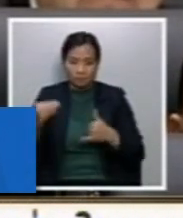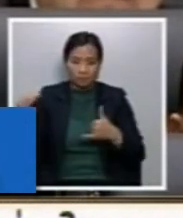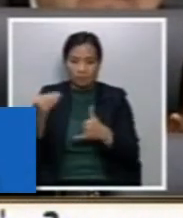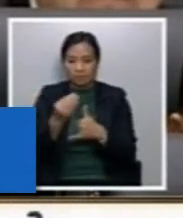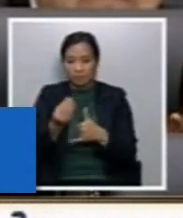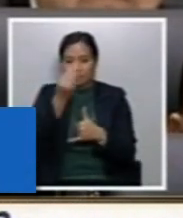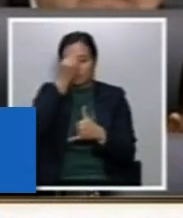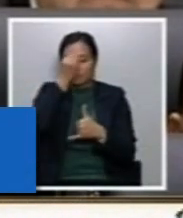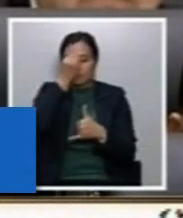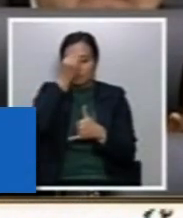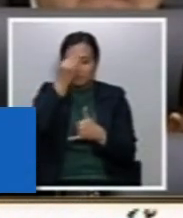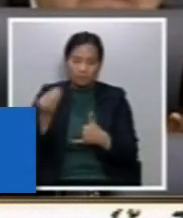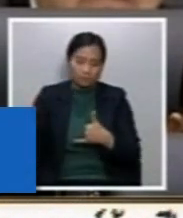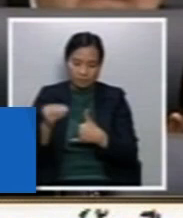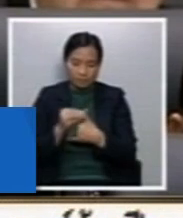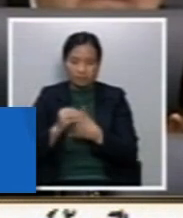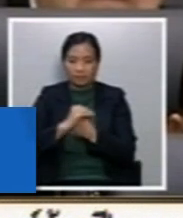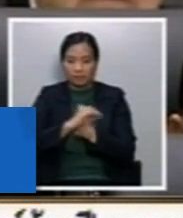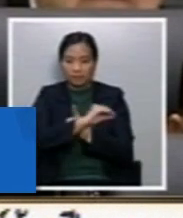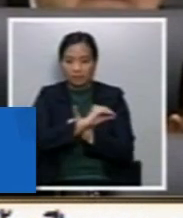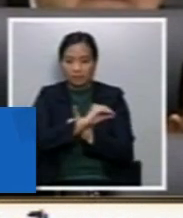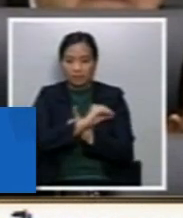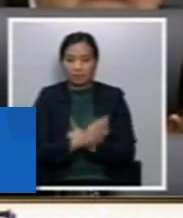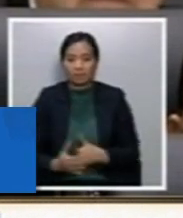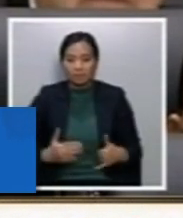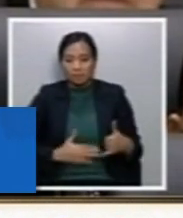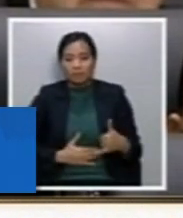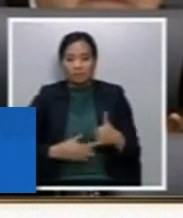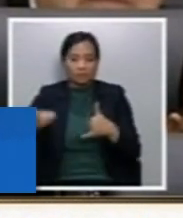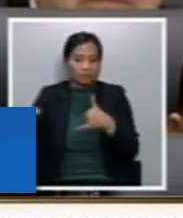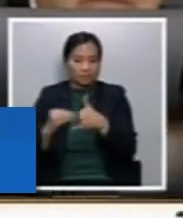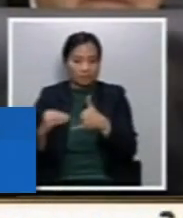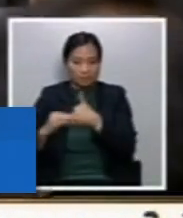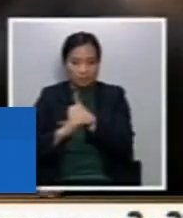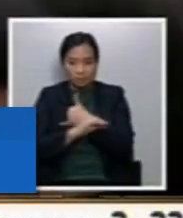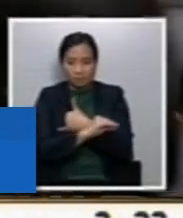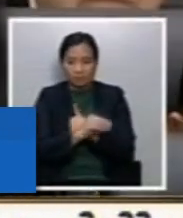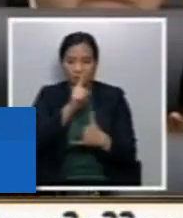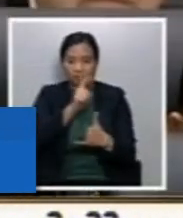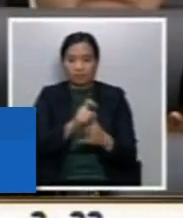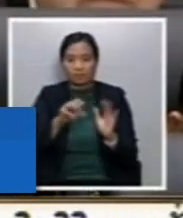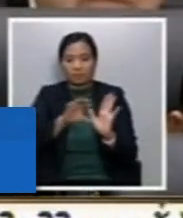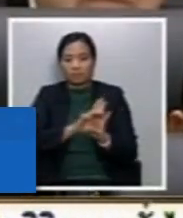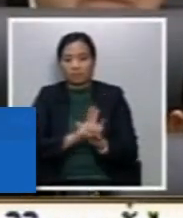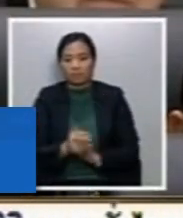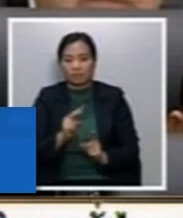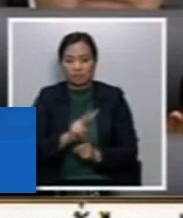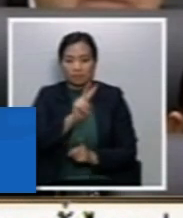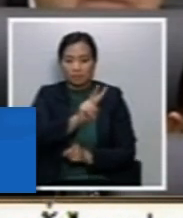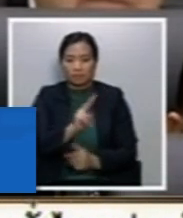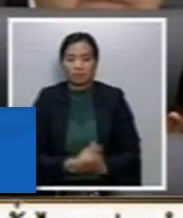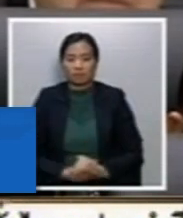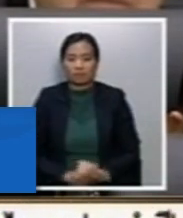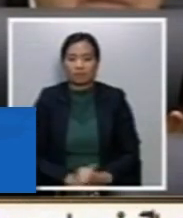น้าทะลุด้านหลังจุดที่2โดนที่หน้าท้องเสียชีวิต ผมขอรูปที่2นะครับ